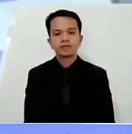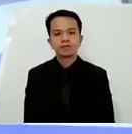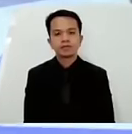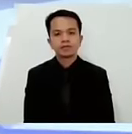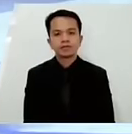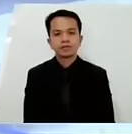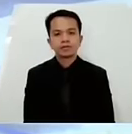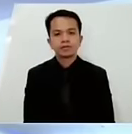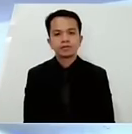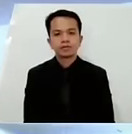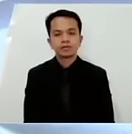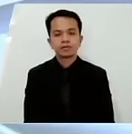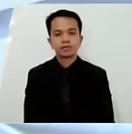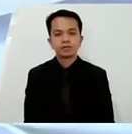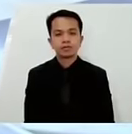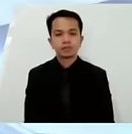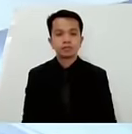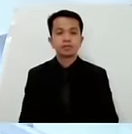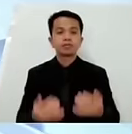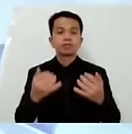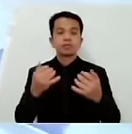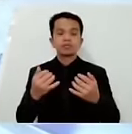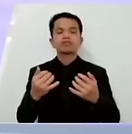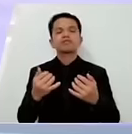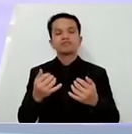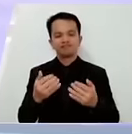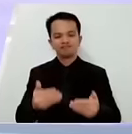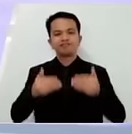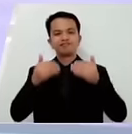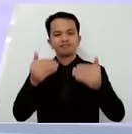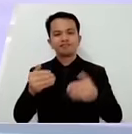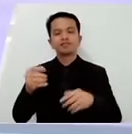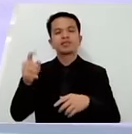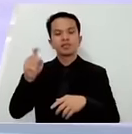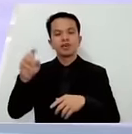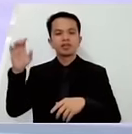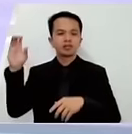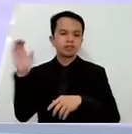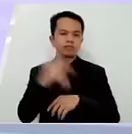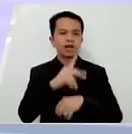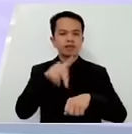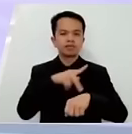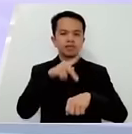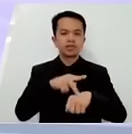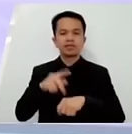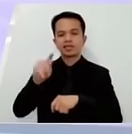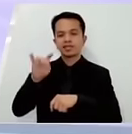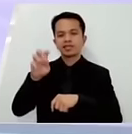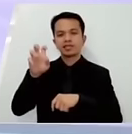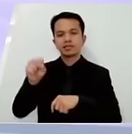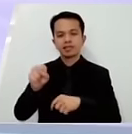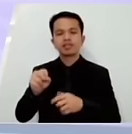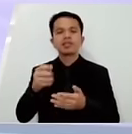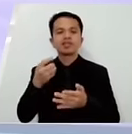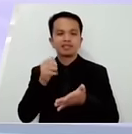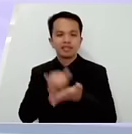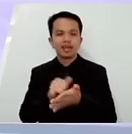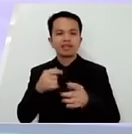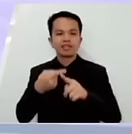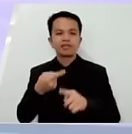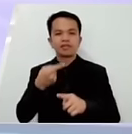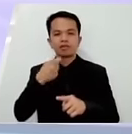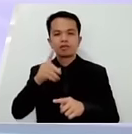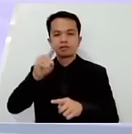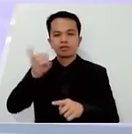Wala nang hadlang sa pagpapauwi kay dating Congressman Arnulfo Teves Jr. Ayon po yan sa Department of Justice. Naroon na sa Timor-Leste ang